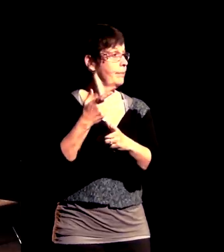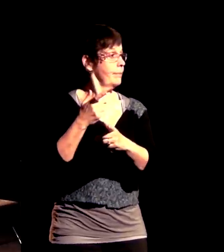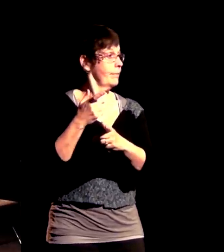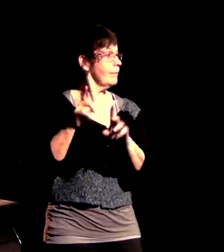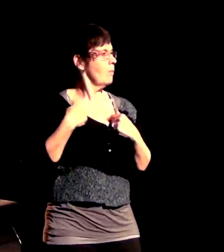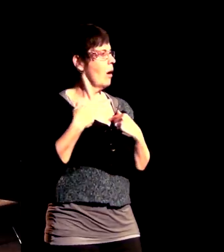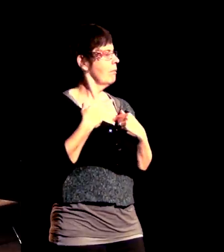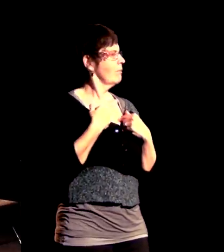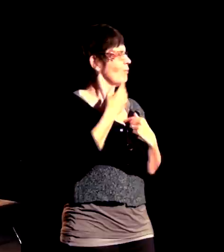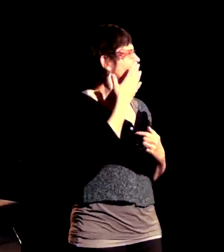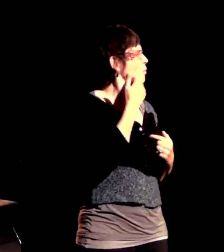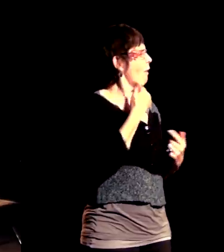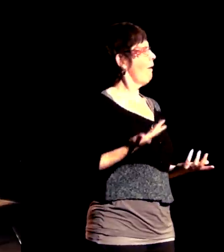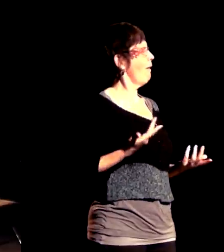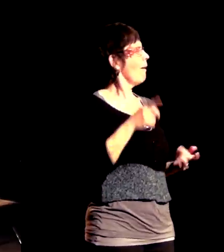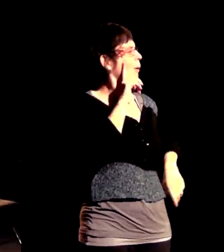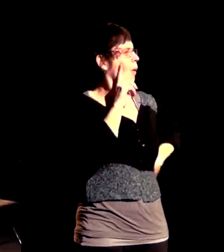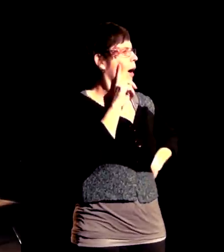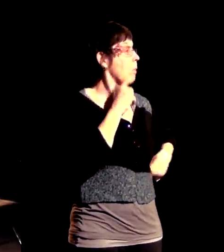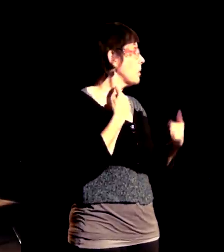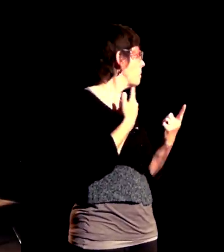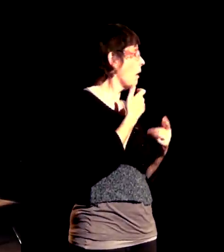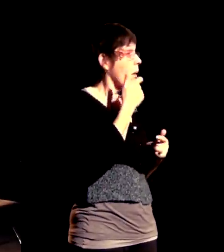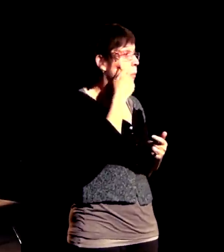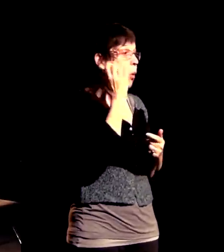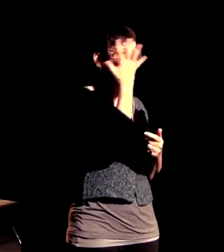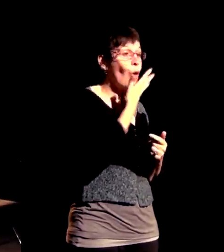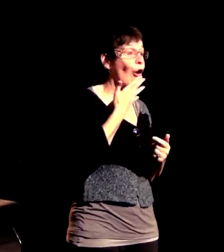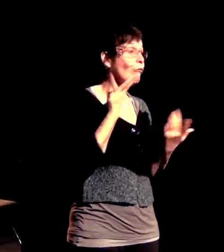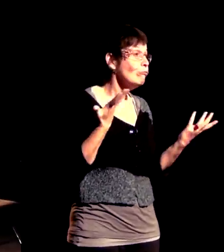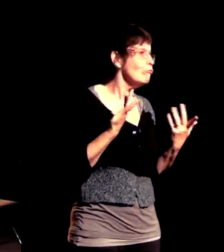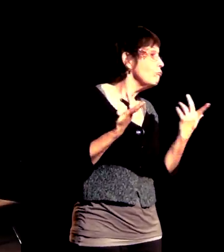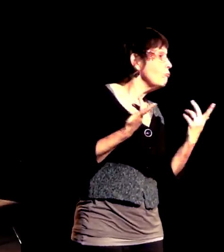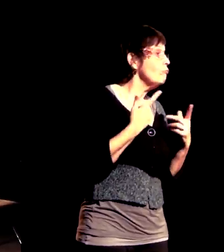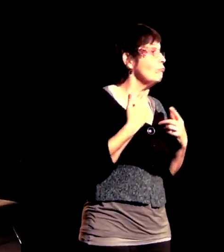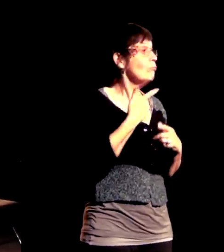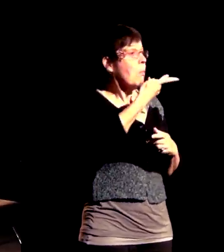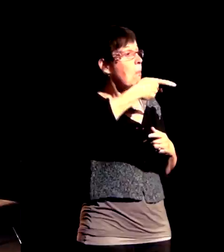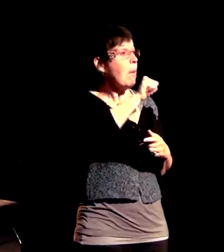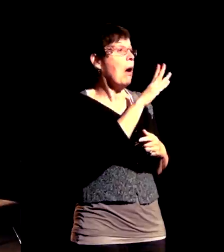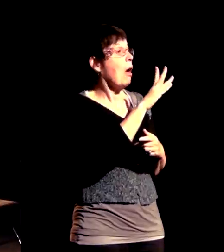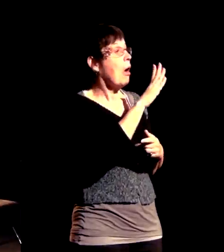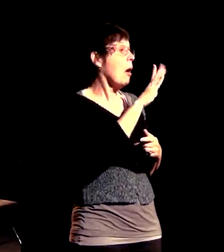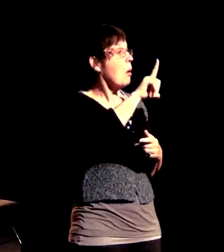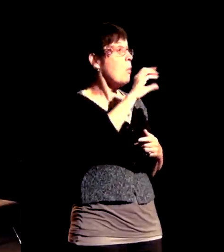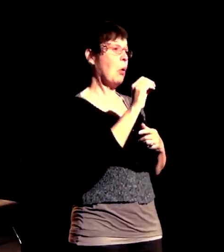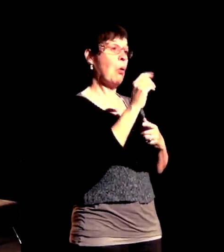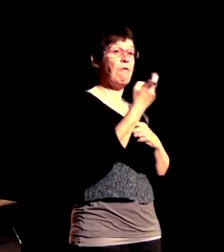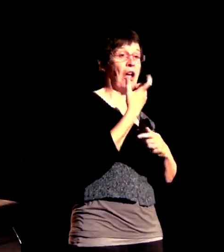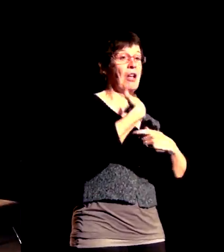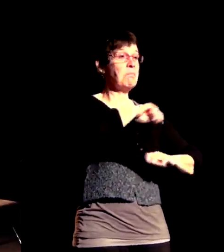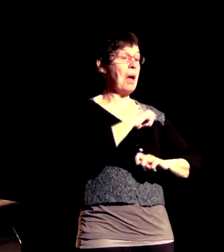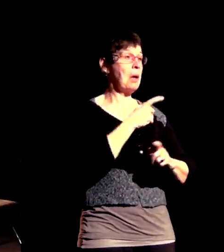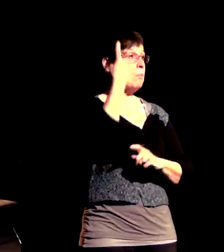Pourquoi? Et c'est peut-être une histoire de couleur de peau, c'est peut-être c'est que je m'appelle Pablo, alors on se dit cet exotisme, c'est l'Espagne. Et les